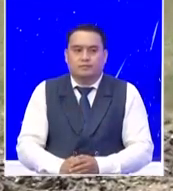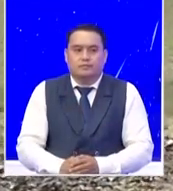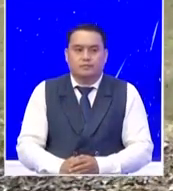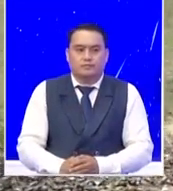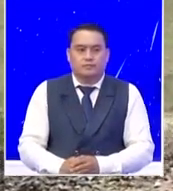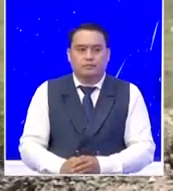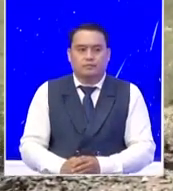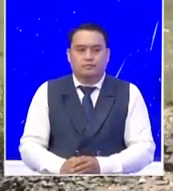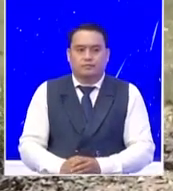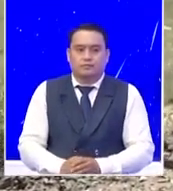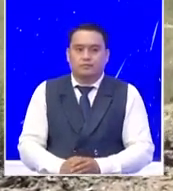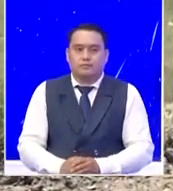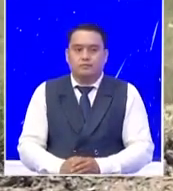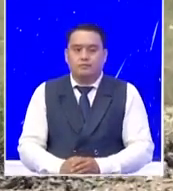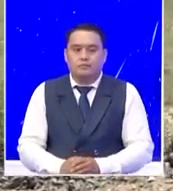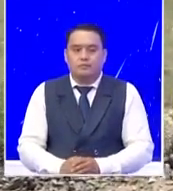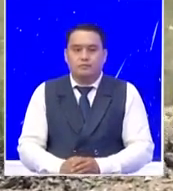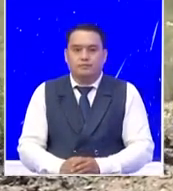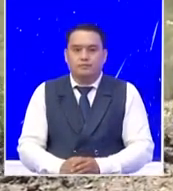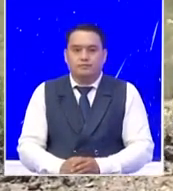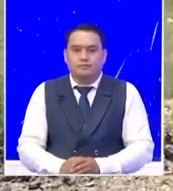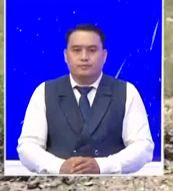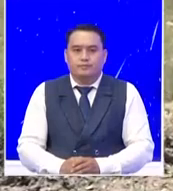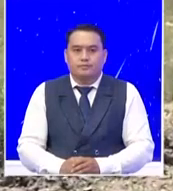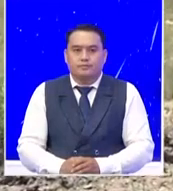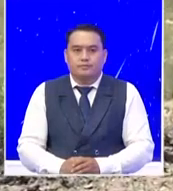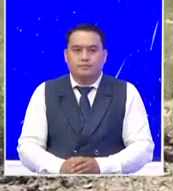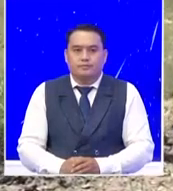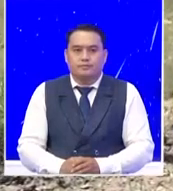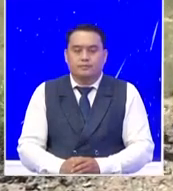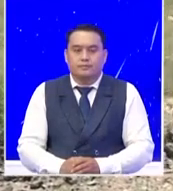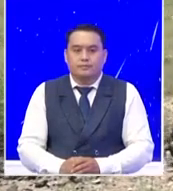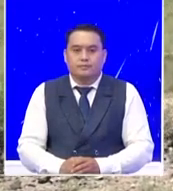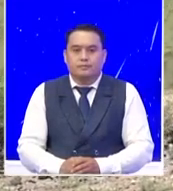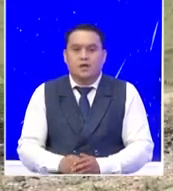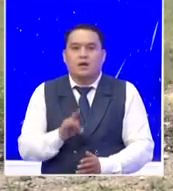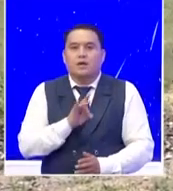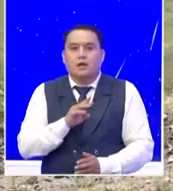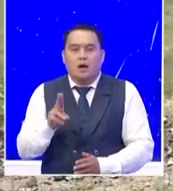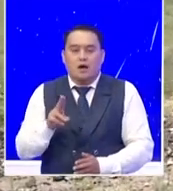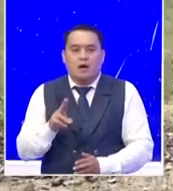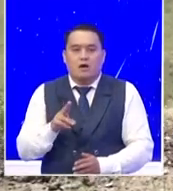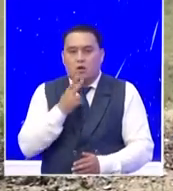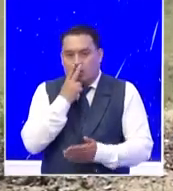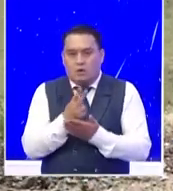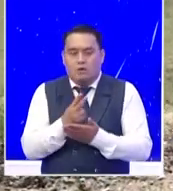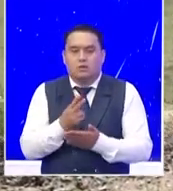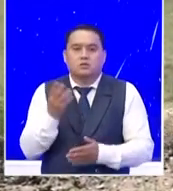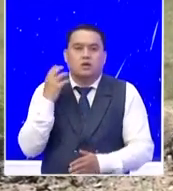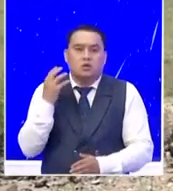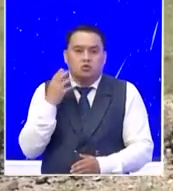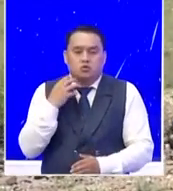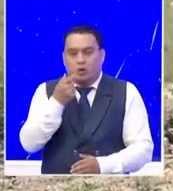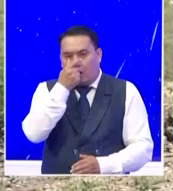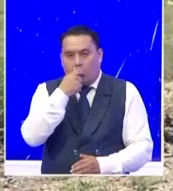Производим отбор кернов по автомобильной дороге обход села Сарыөзек. Міне біз республикалық маңызы бар Сарыөзек Көктал елді